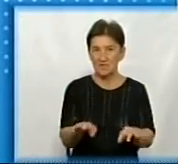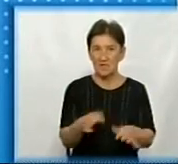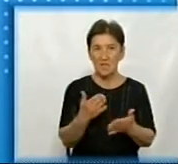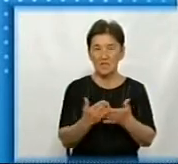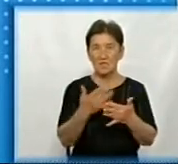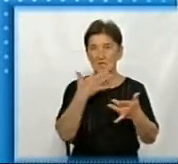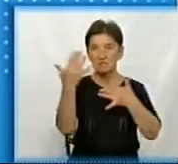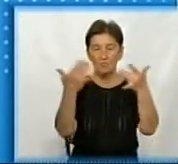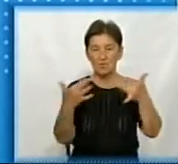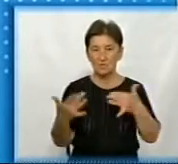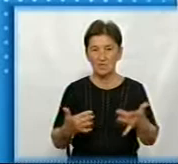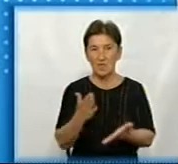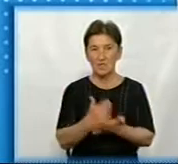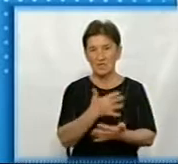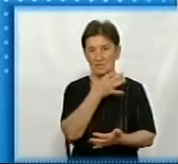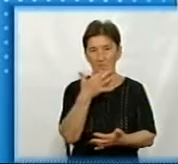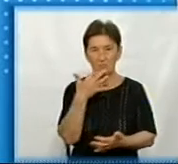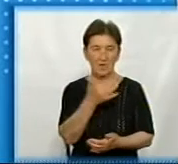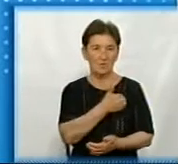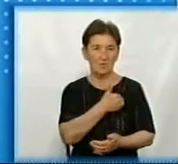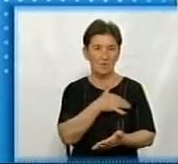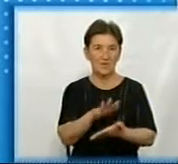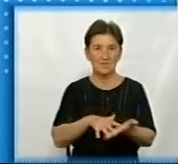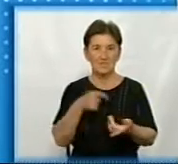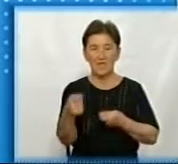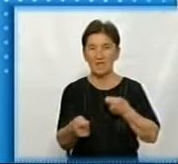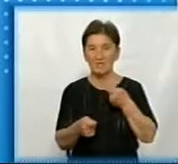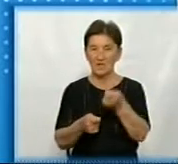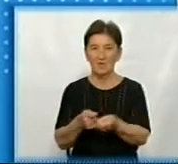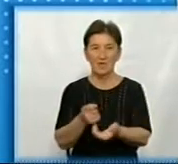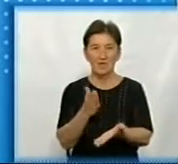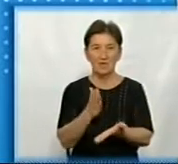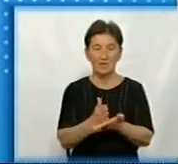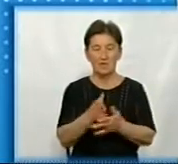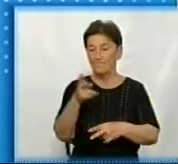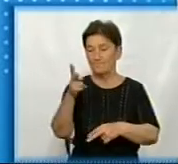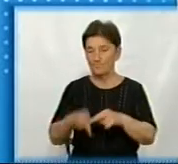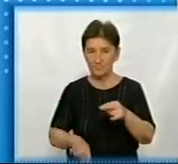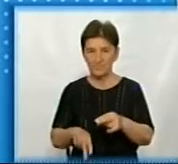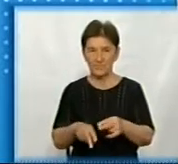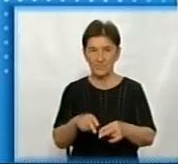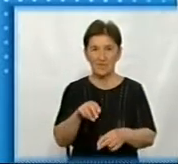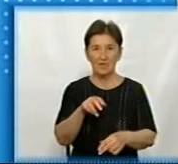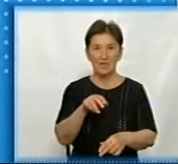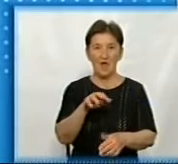моніторять це, і є багато заявників, але є і багато припинених договорів оренди, тому що